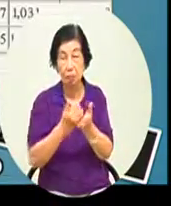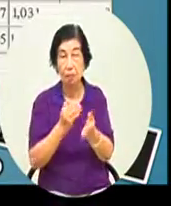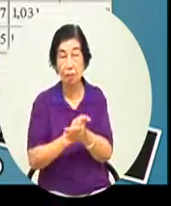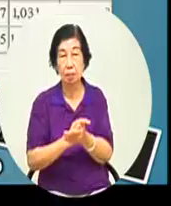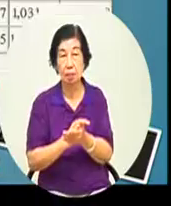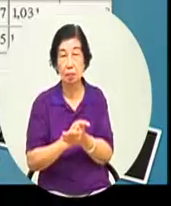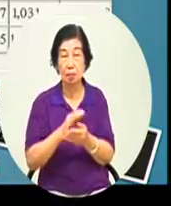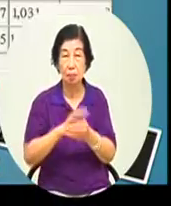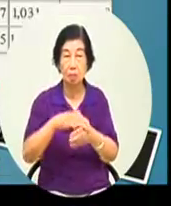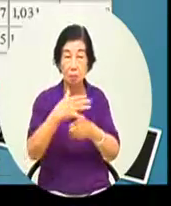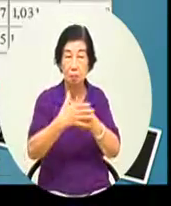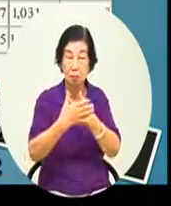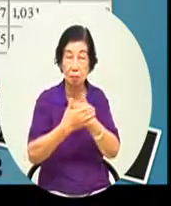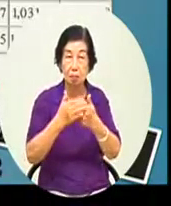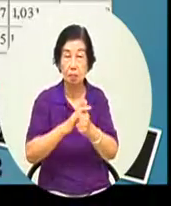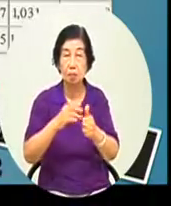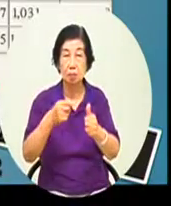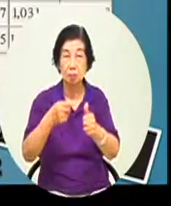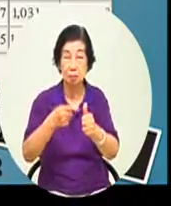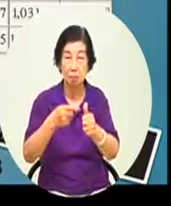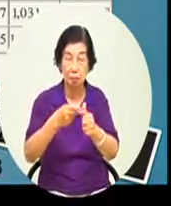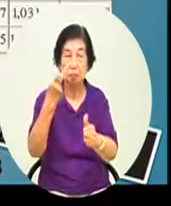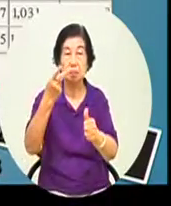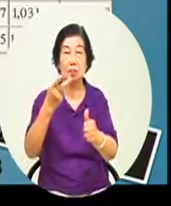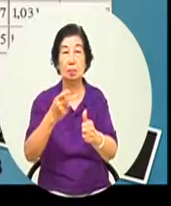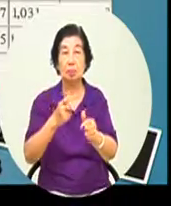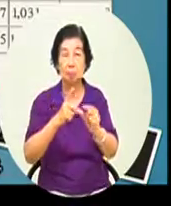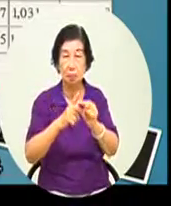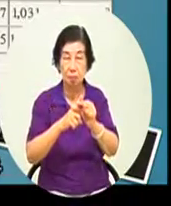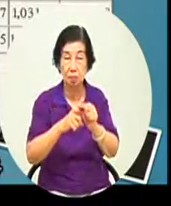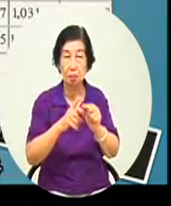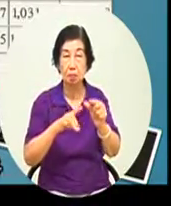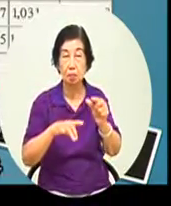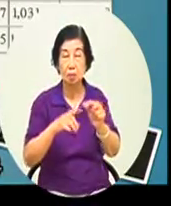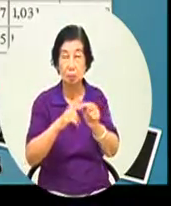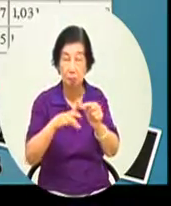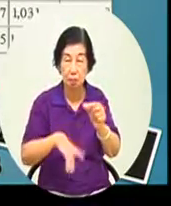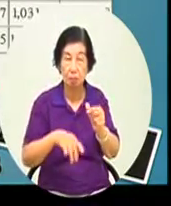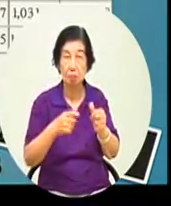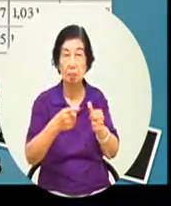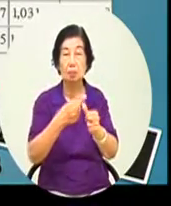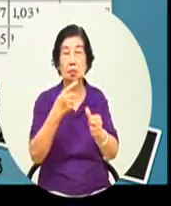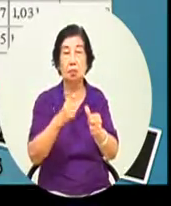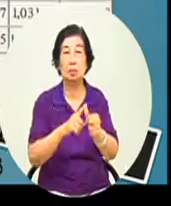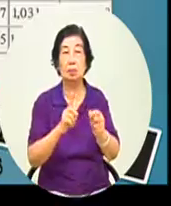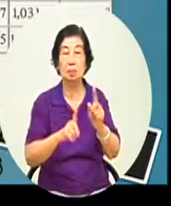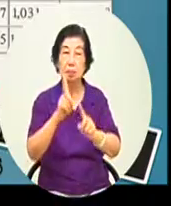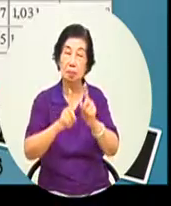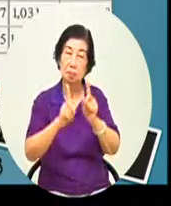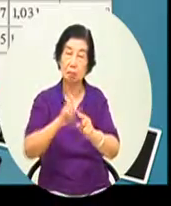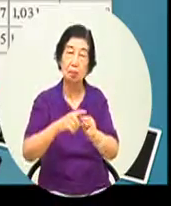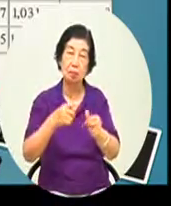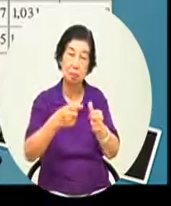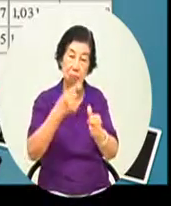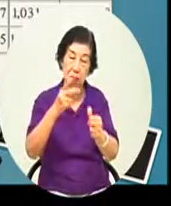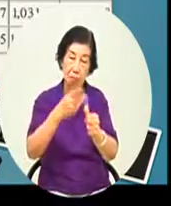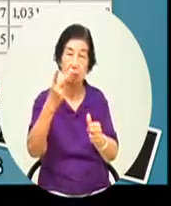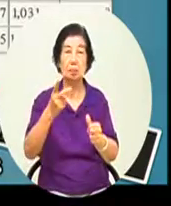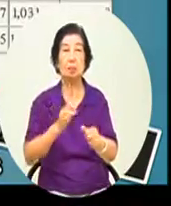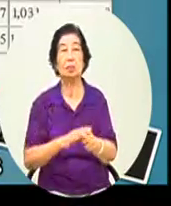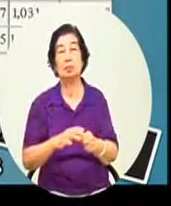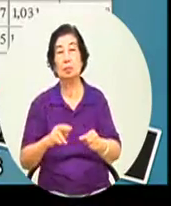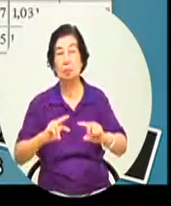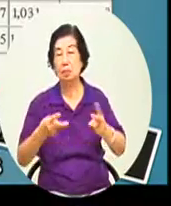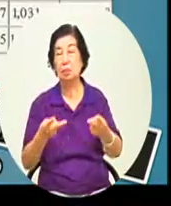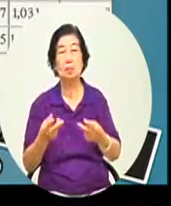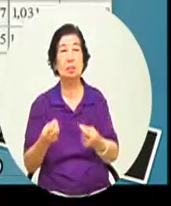二，台中是维持第一啦，吼，拢十年前、十年后，第一跟第二名没有改变啦，吼，但是下面这个吼，一二